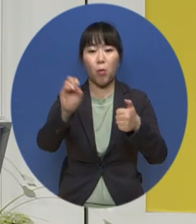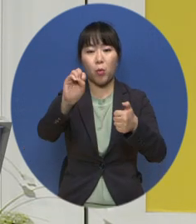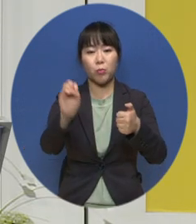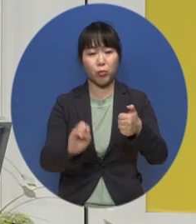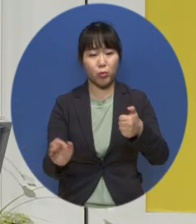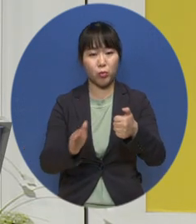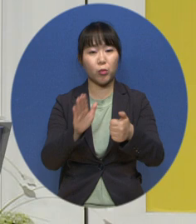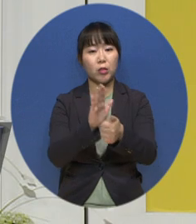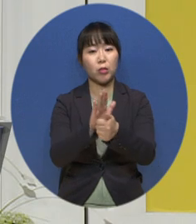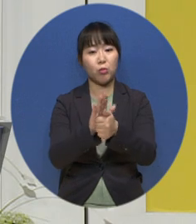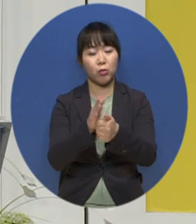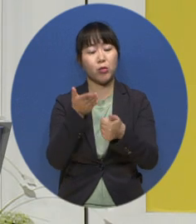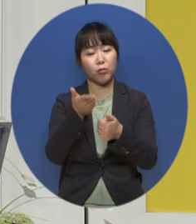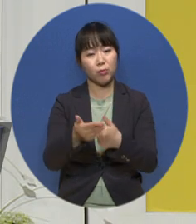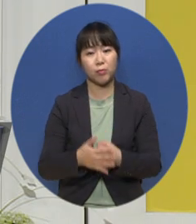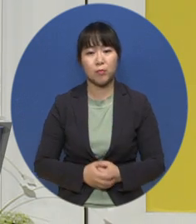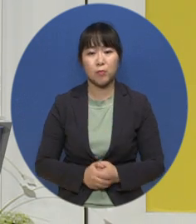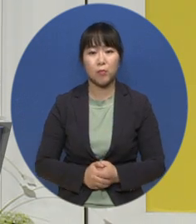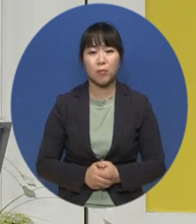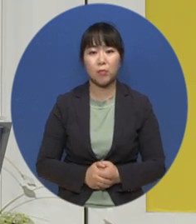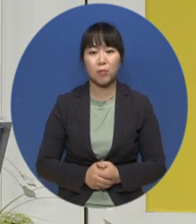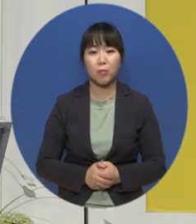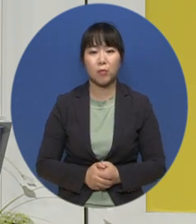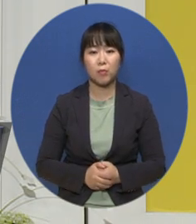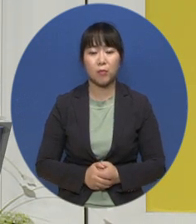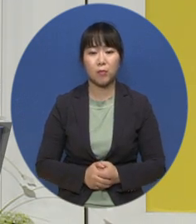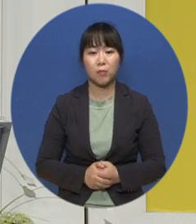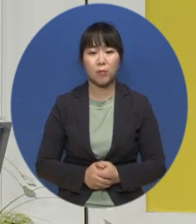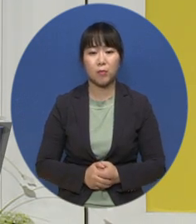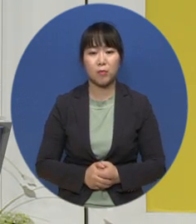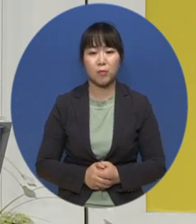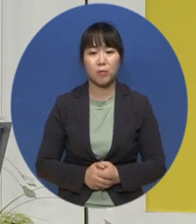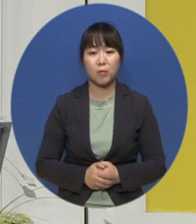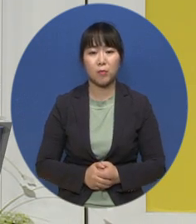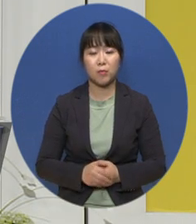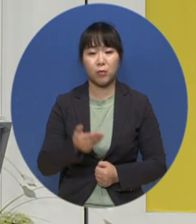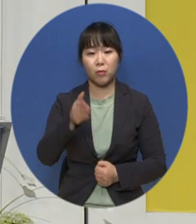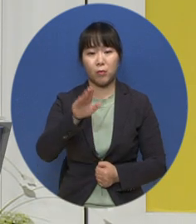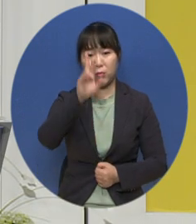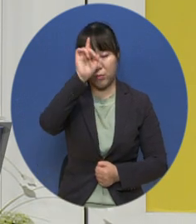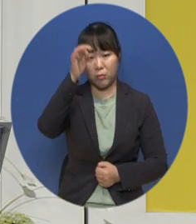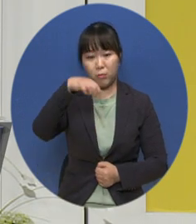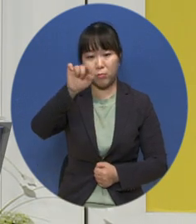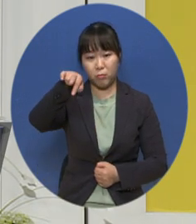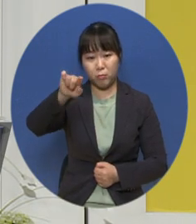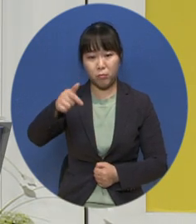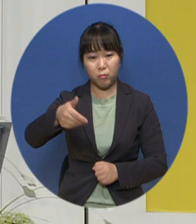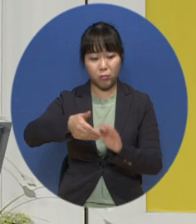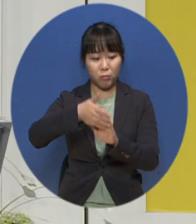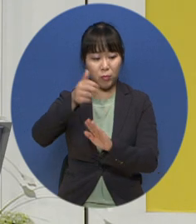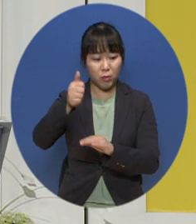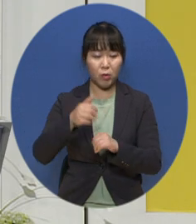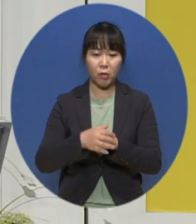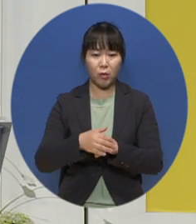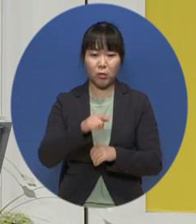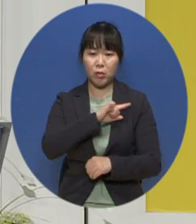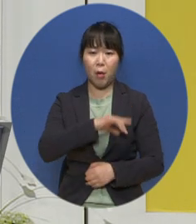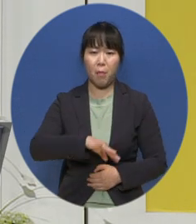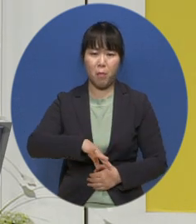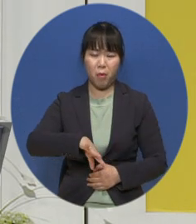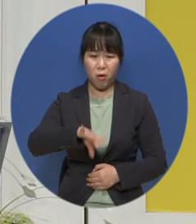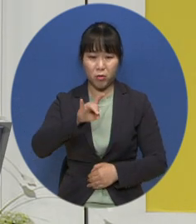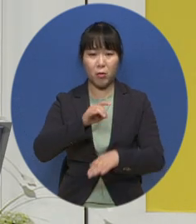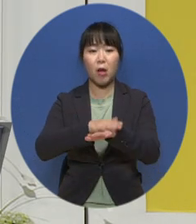지워야 되요 국토부에서 그런데 바 운수 바 울 신랑이 거 꼭 결심한 갤 먼저